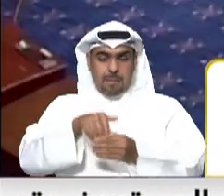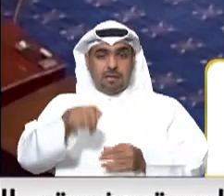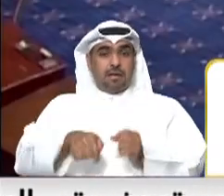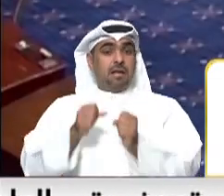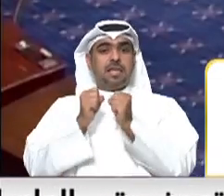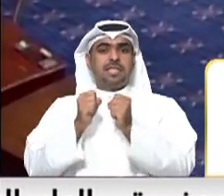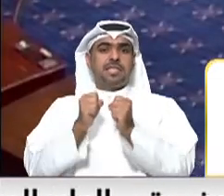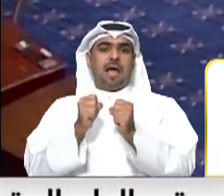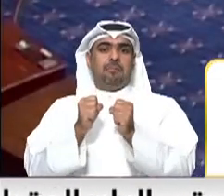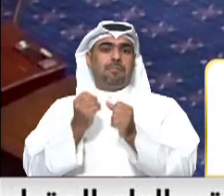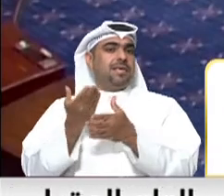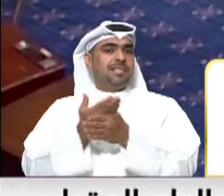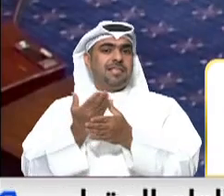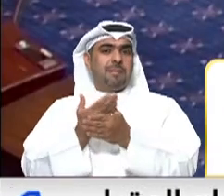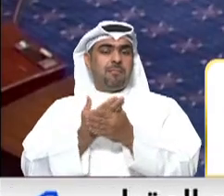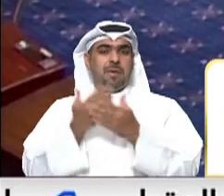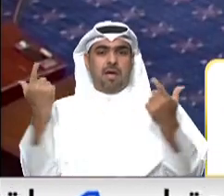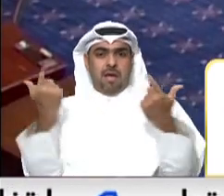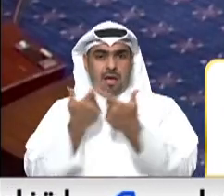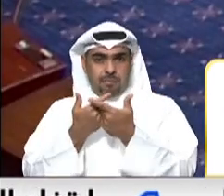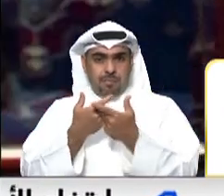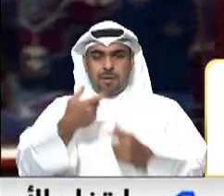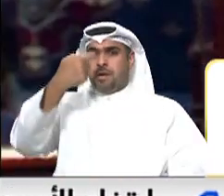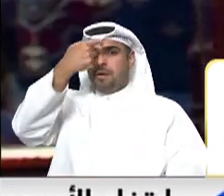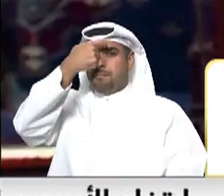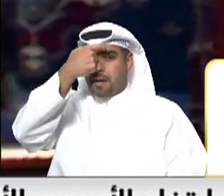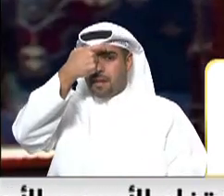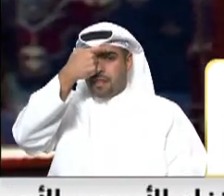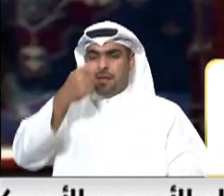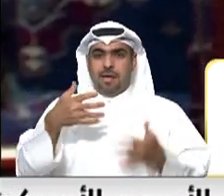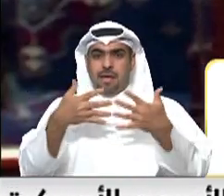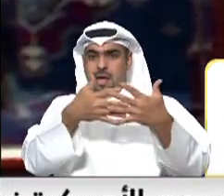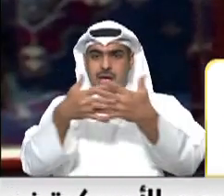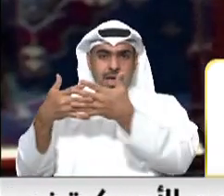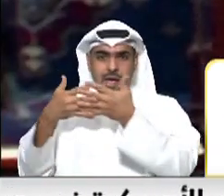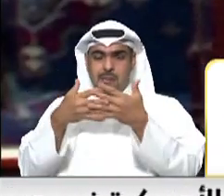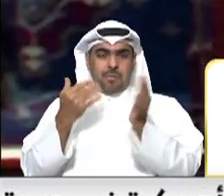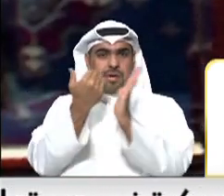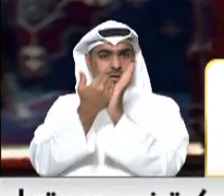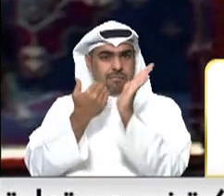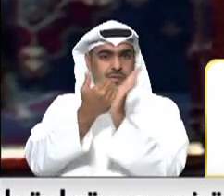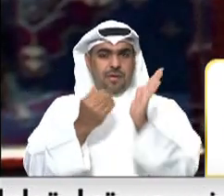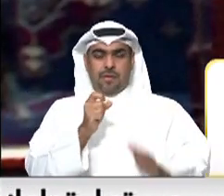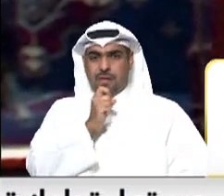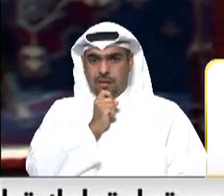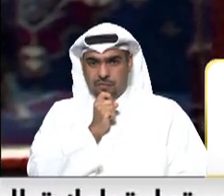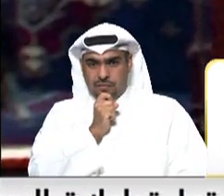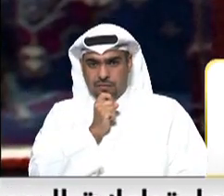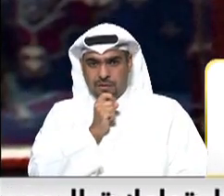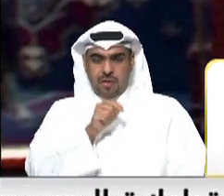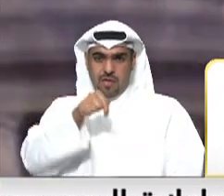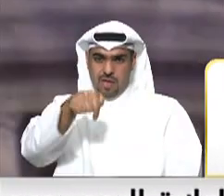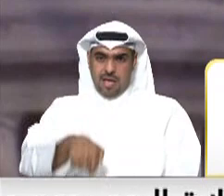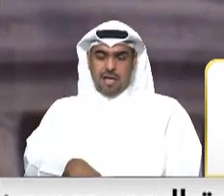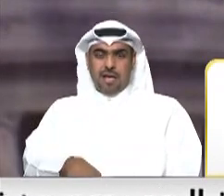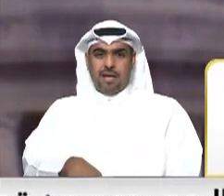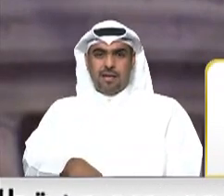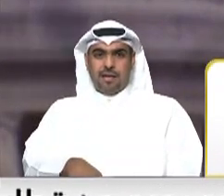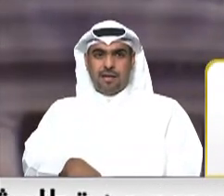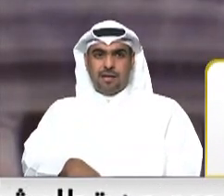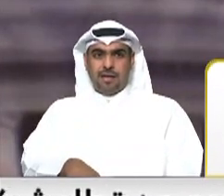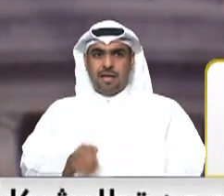الاغلبيه الديمقراطيه بمجلس الشيوخ والذي دعى زعيمها تشاك شومر بايدن بشكل خاص الى التنحي في